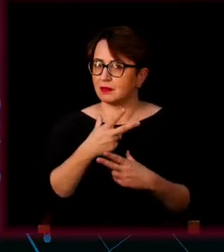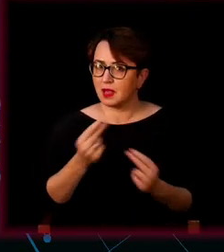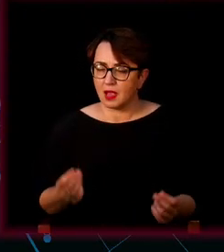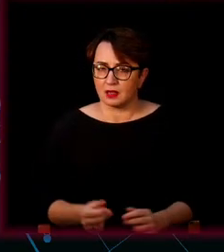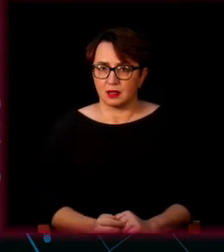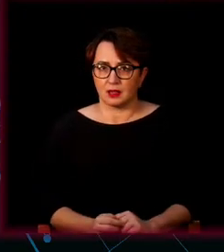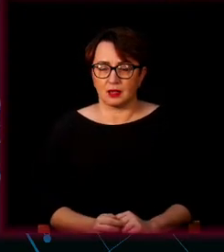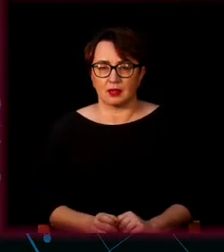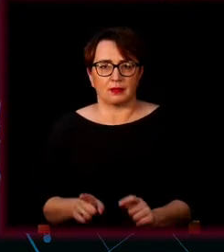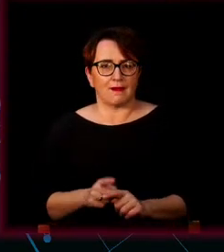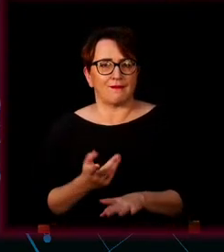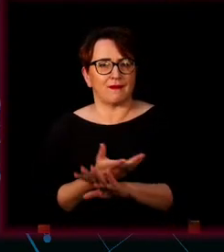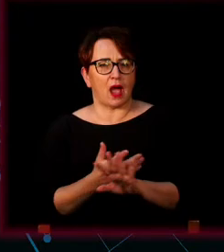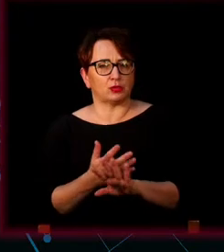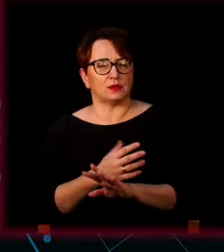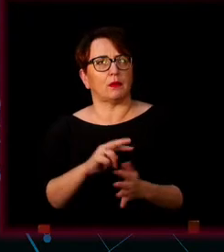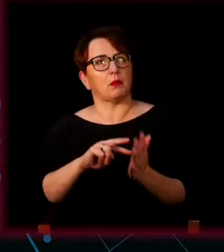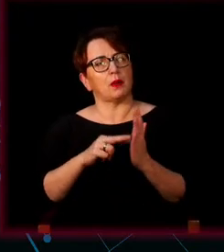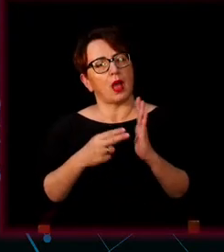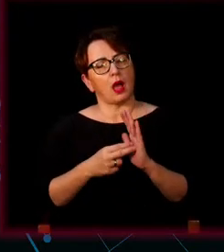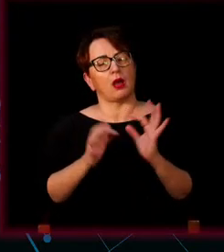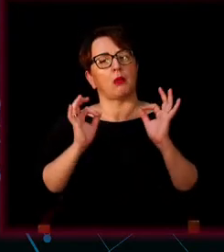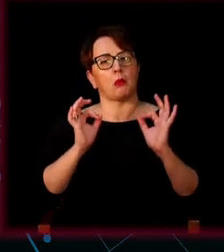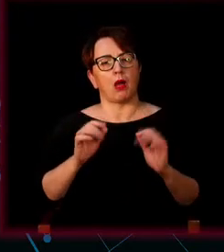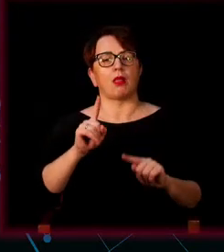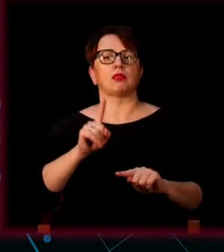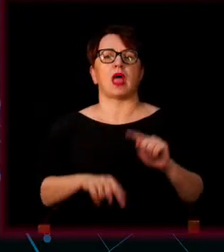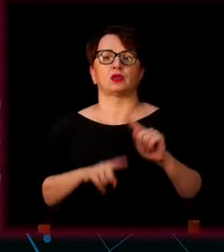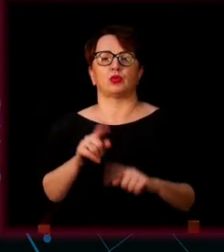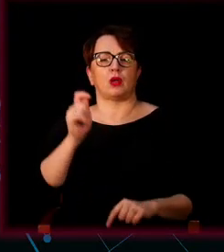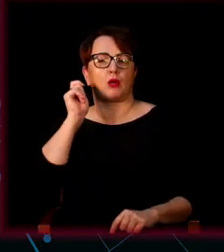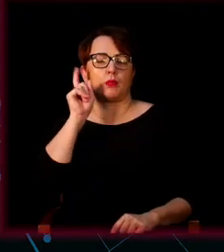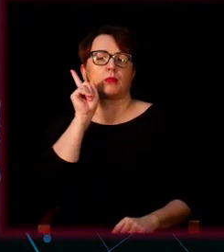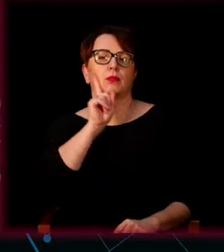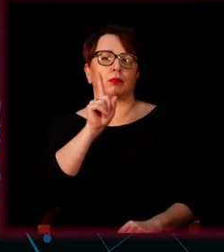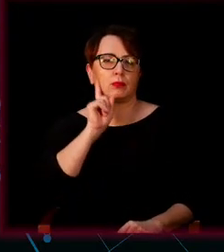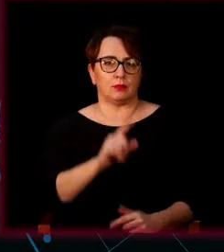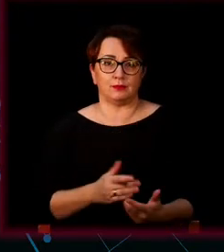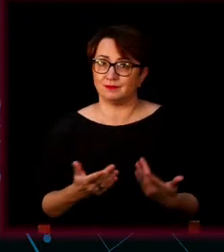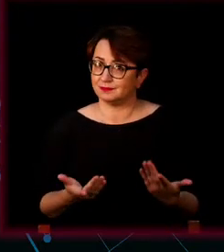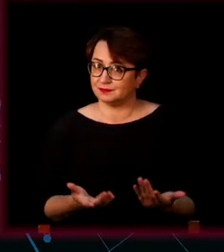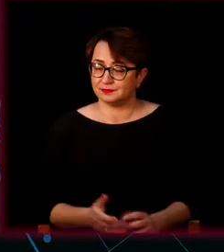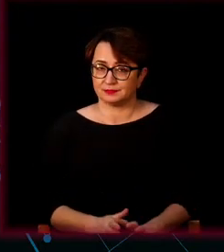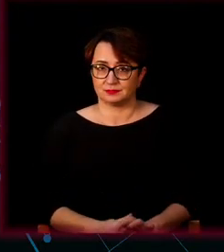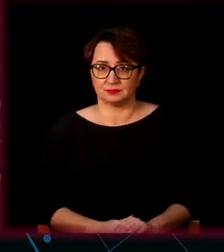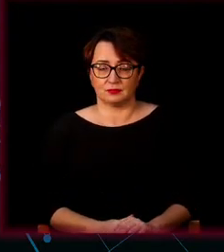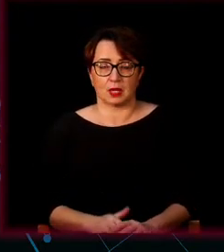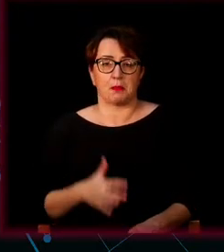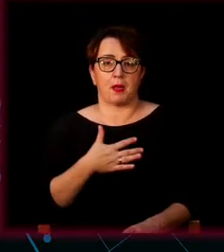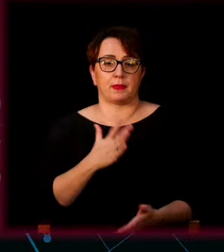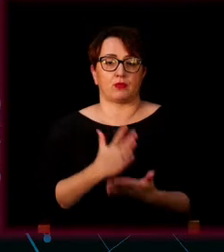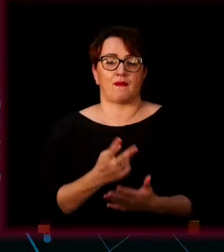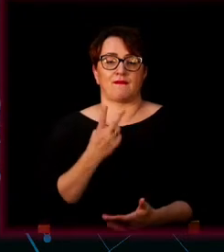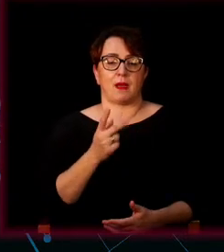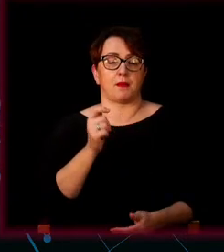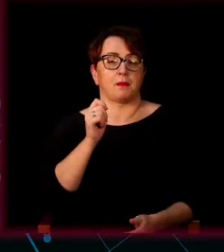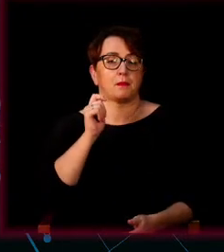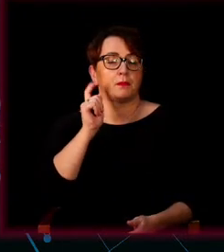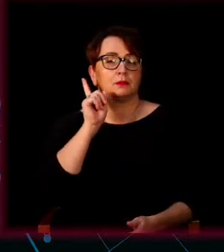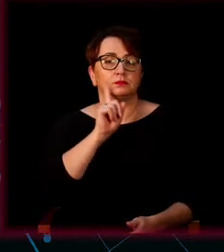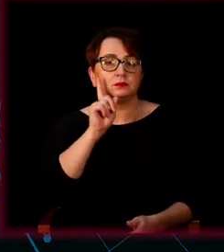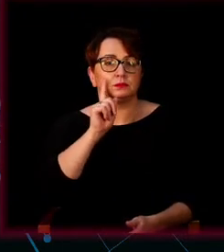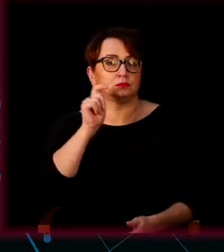i przede wszystkim o takim fałszywym założeniu o naturalności tego założenia, że mamy dwie płcie, męską i